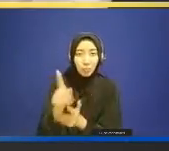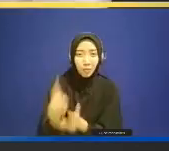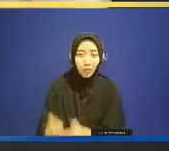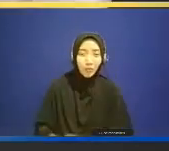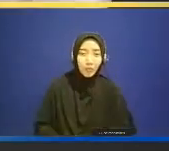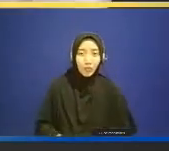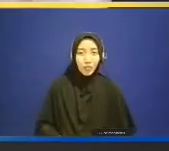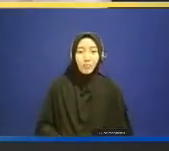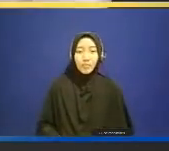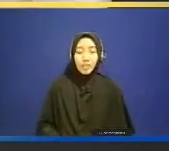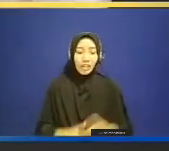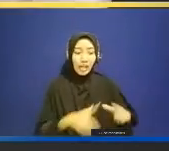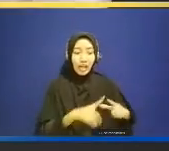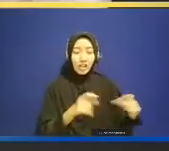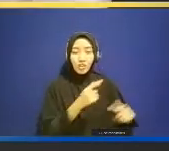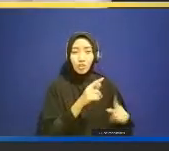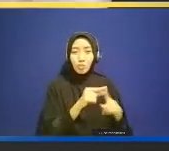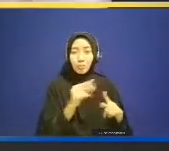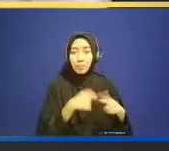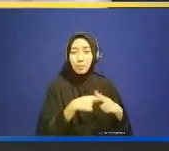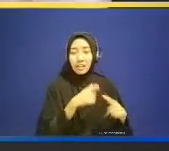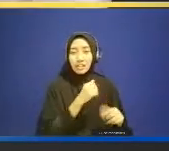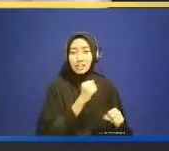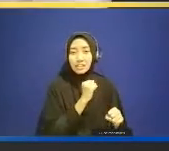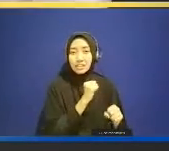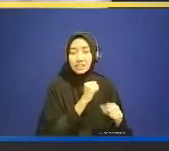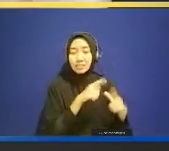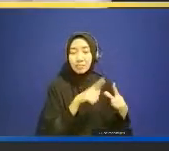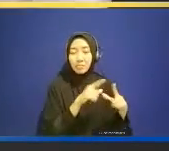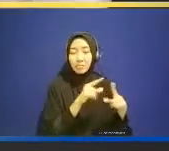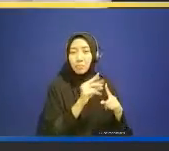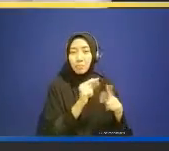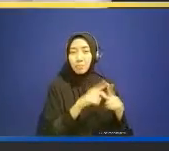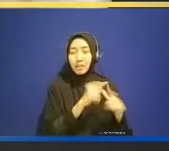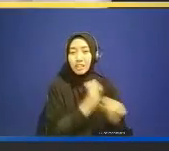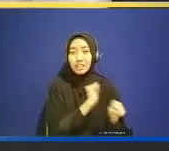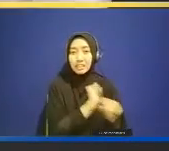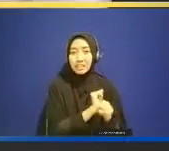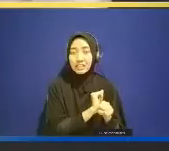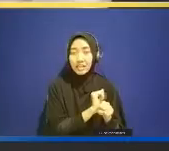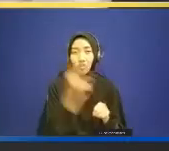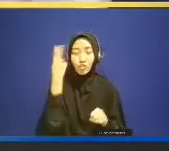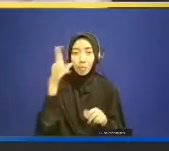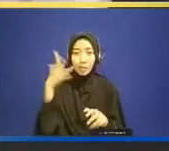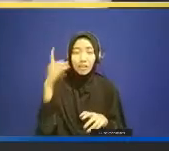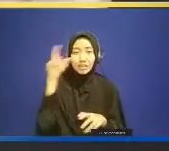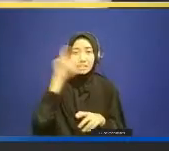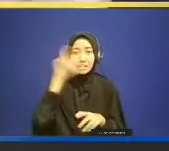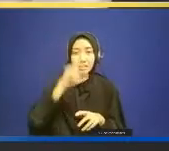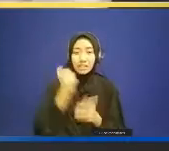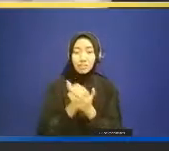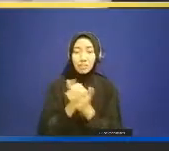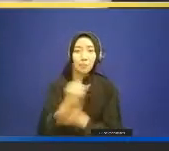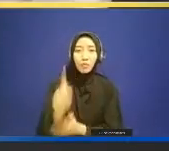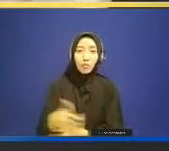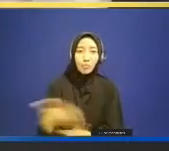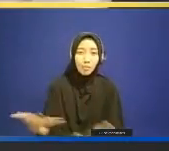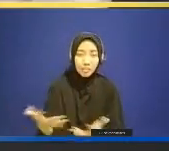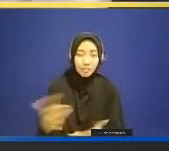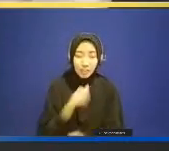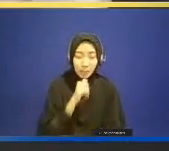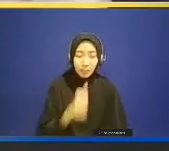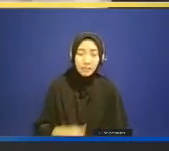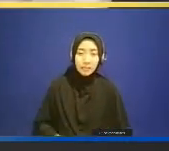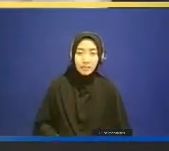jadi kartu pra kerja ini itu juga bisa digunakan sebagai indikasi untuk cari siapa yang sebenarnya butuh